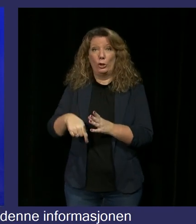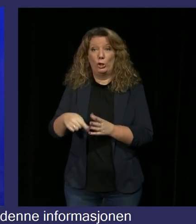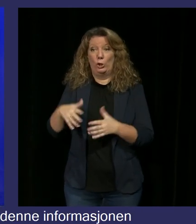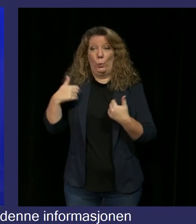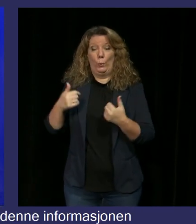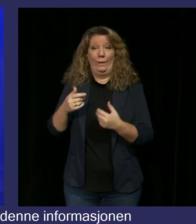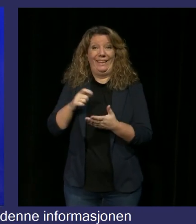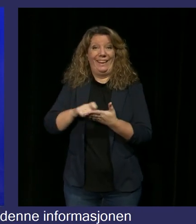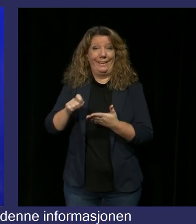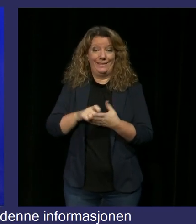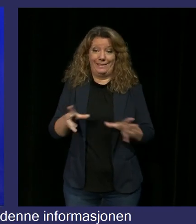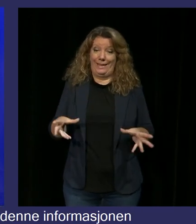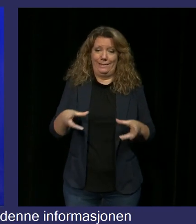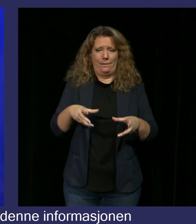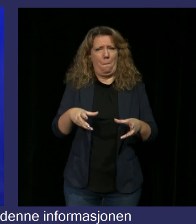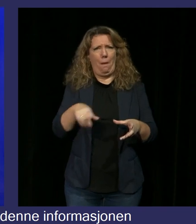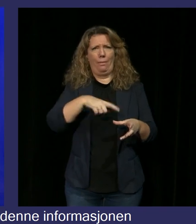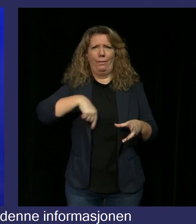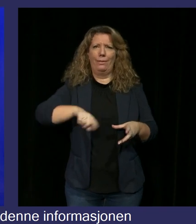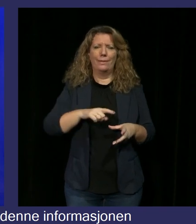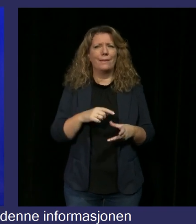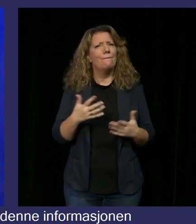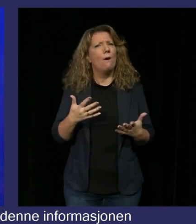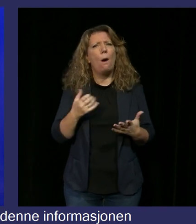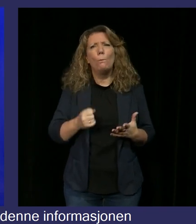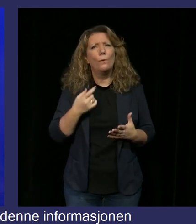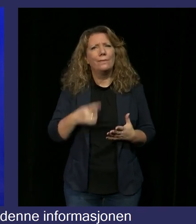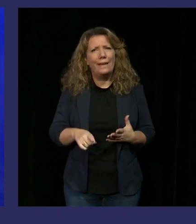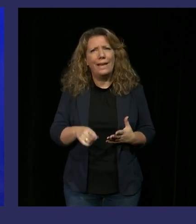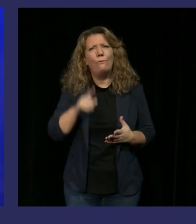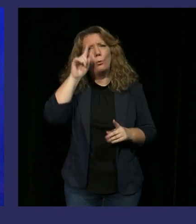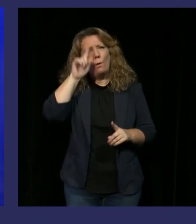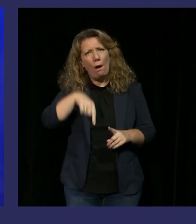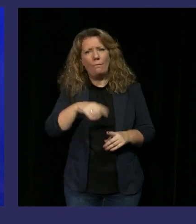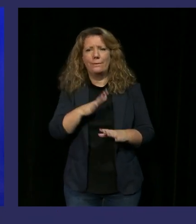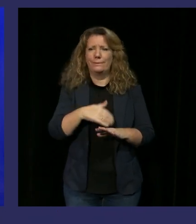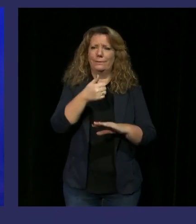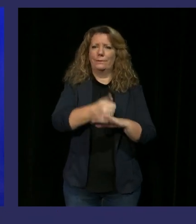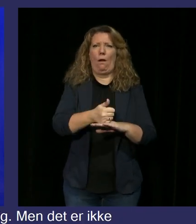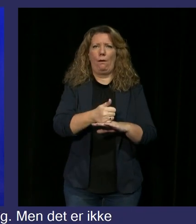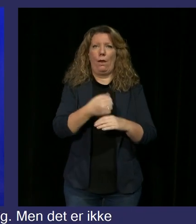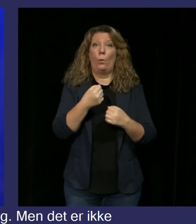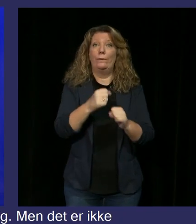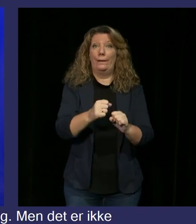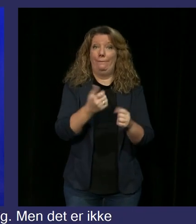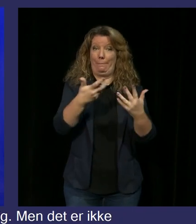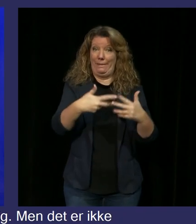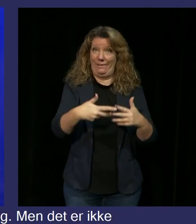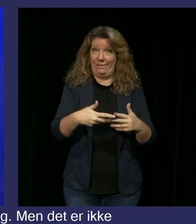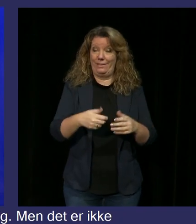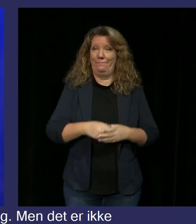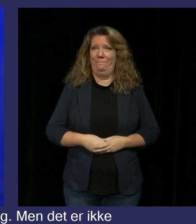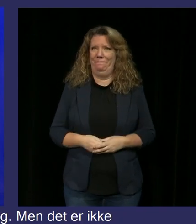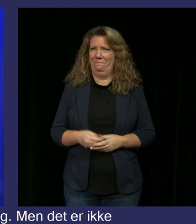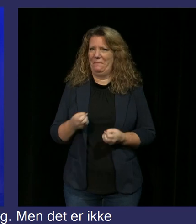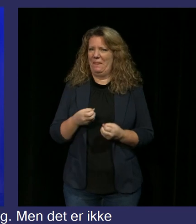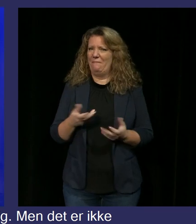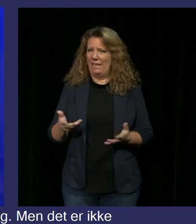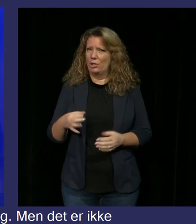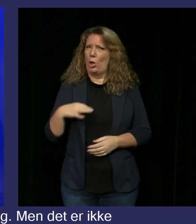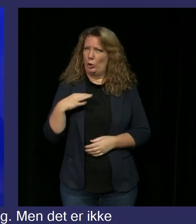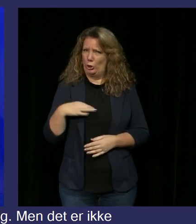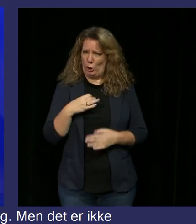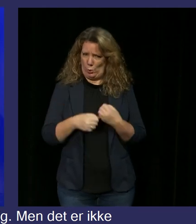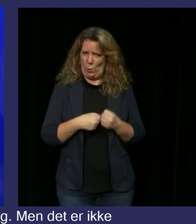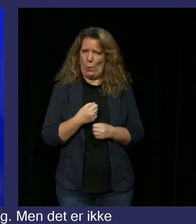denne informasjonen om hva skal til for at du så klarer å starte og drive bedrift. Og de fleste vil jo gjerne gjøre det ordentlig, men det